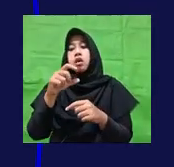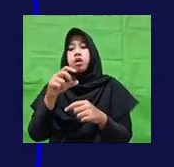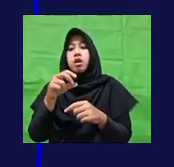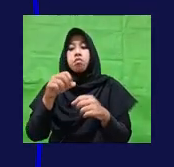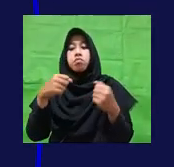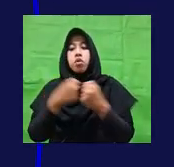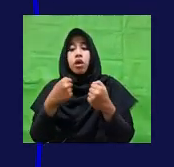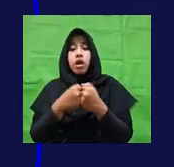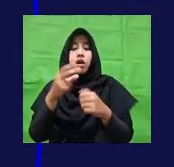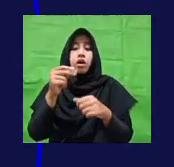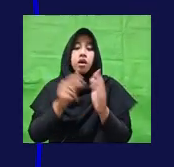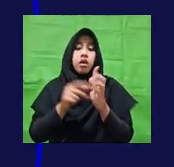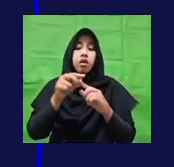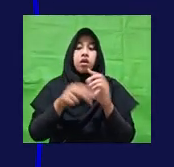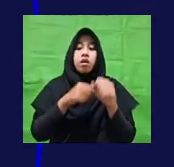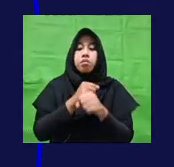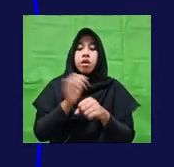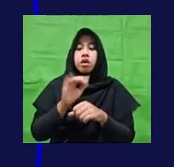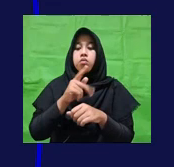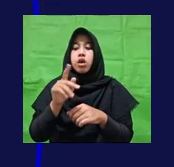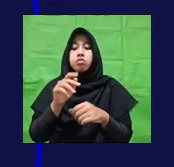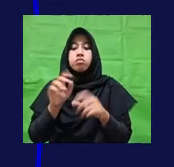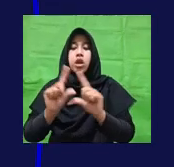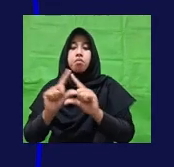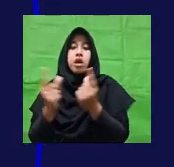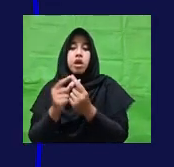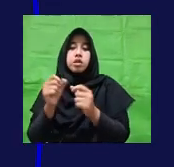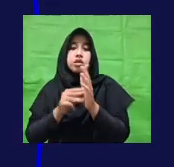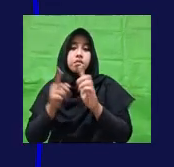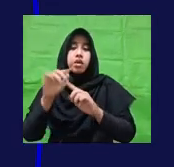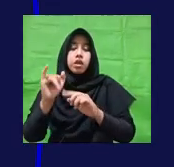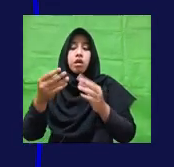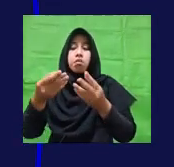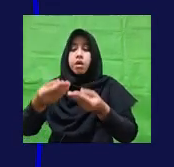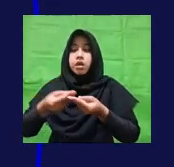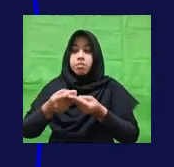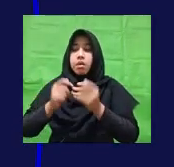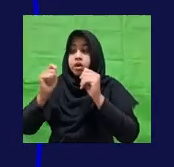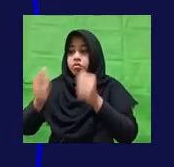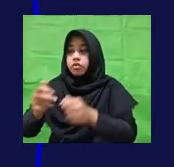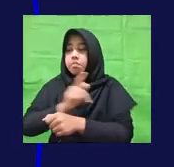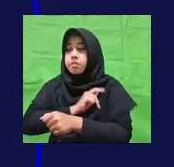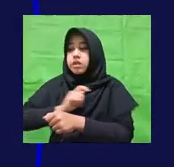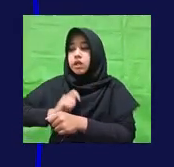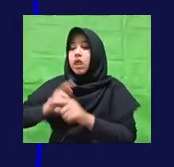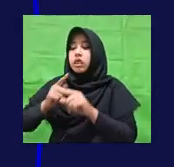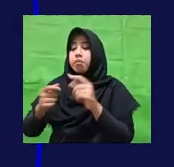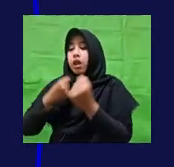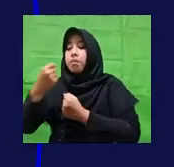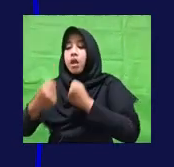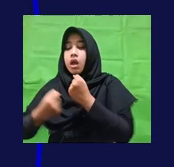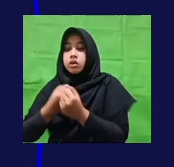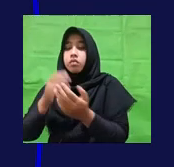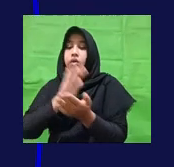lagi hanya sebagai lembaga yang menerima pendaftaran peserta, tetapi lebih aktif untuk turun ke lapangan melakukan observasi